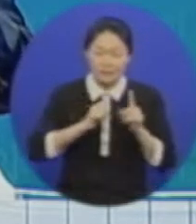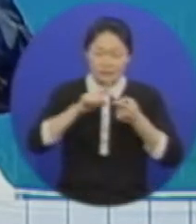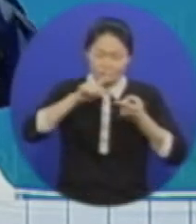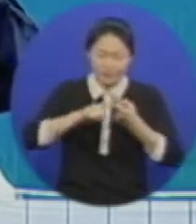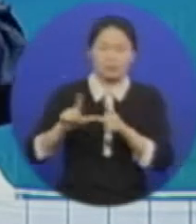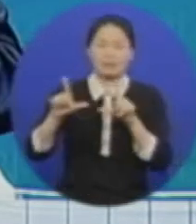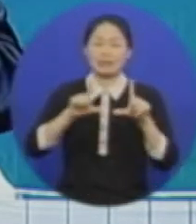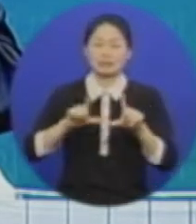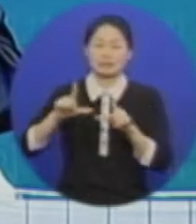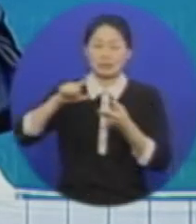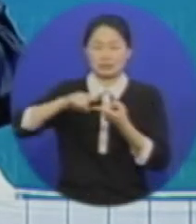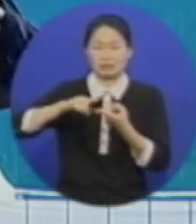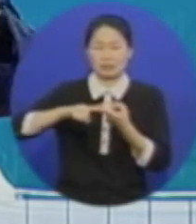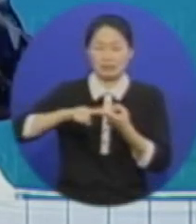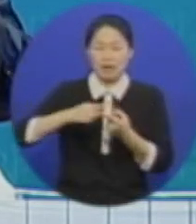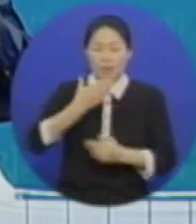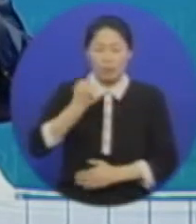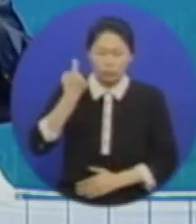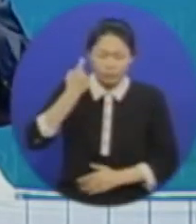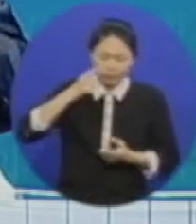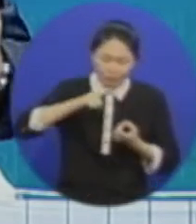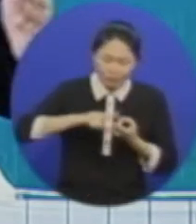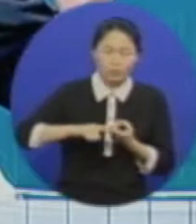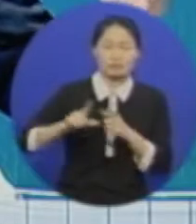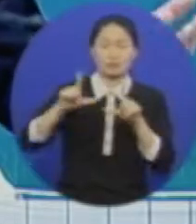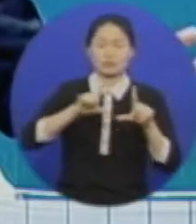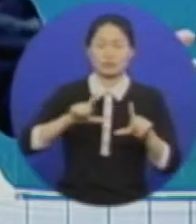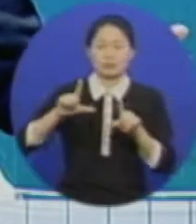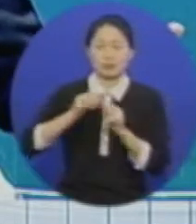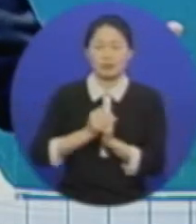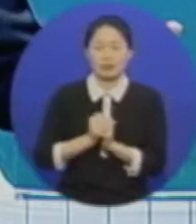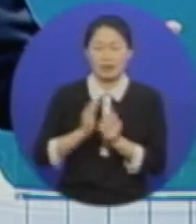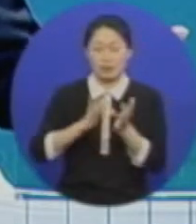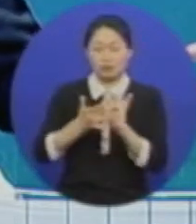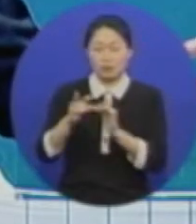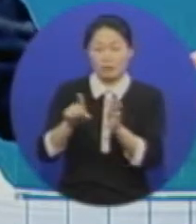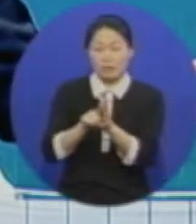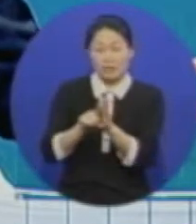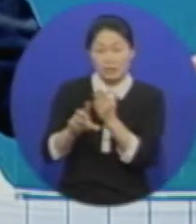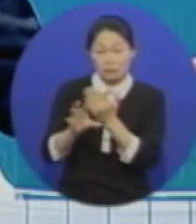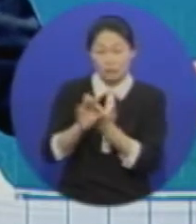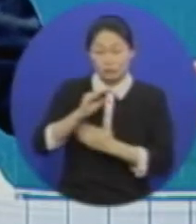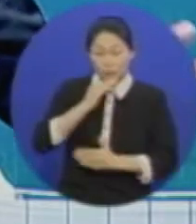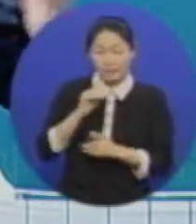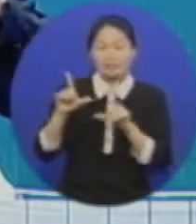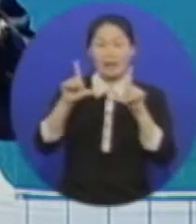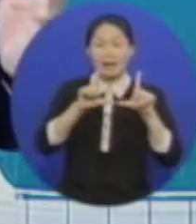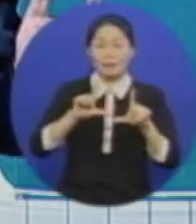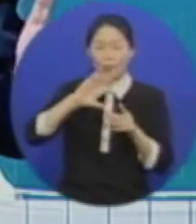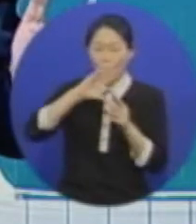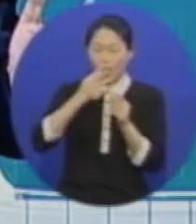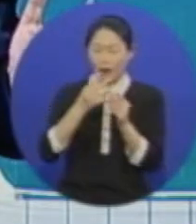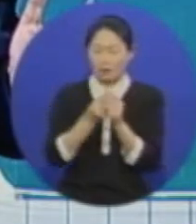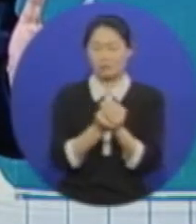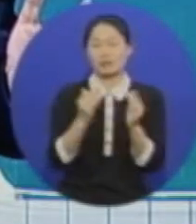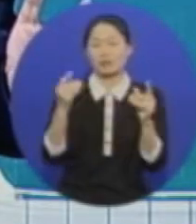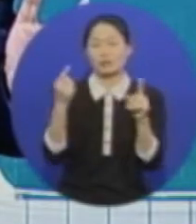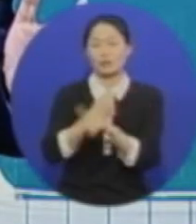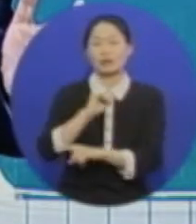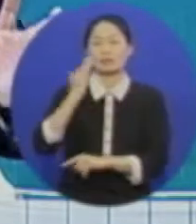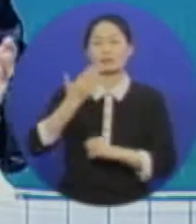복음 그대로 사는 거예요 예수를 믿으면 정말 삶이 완전히 변합니다